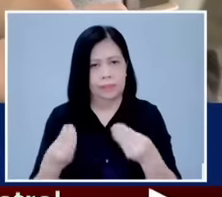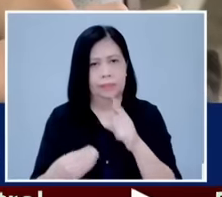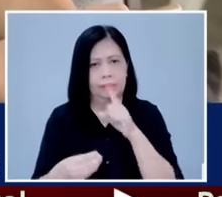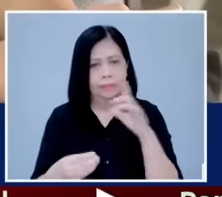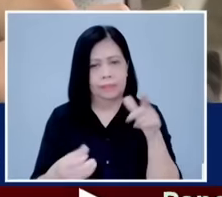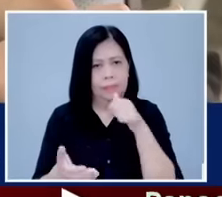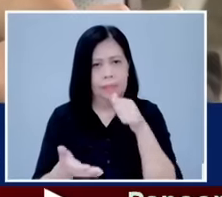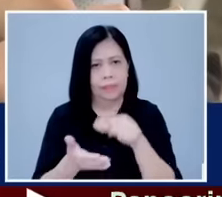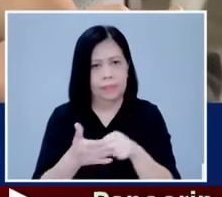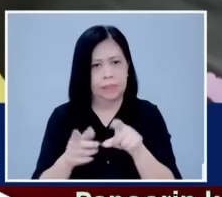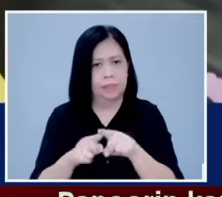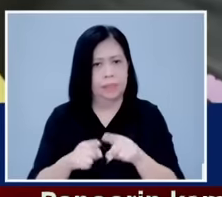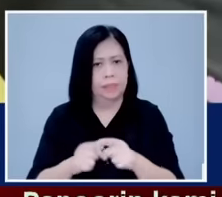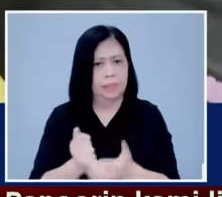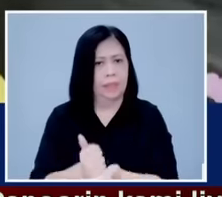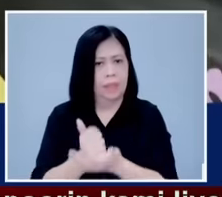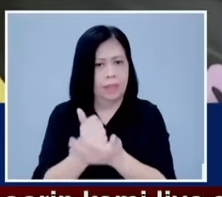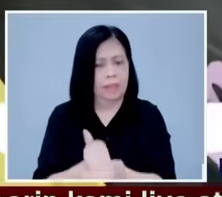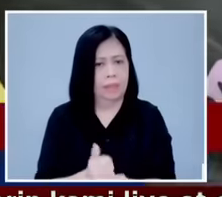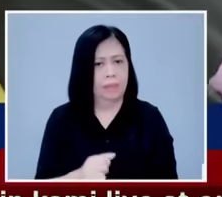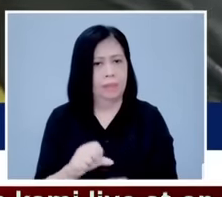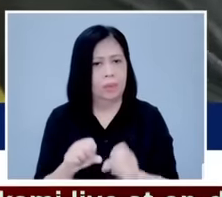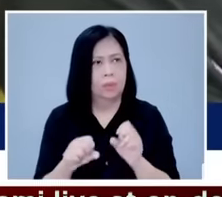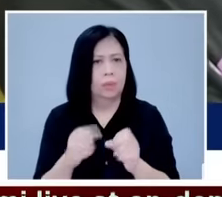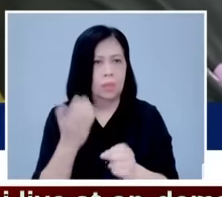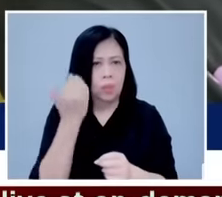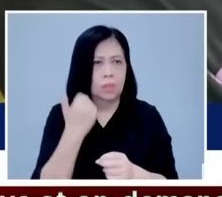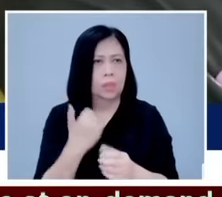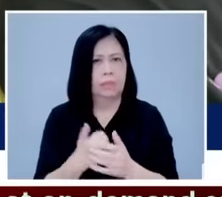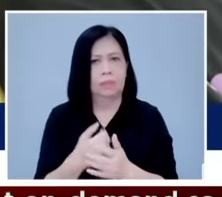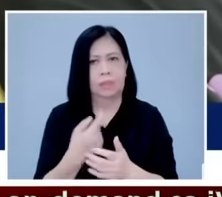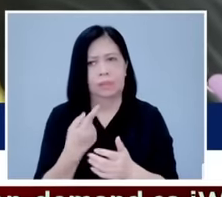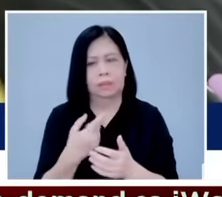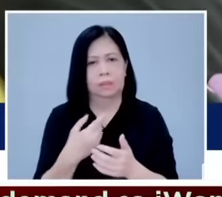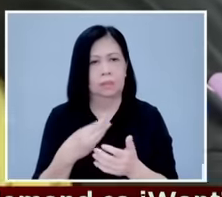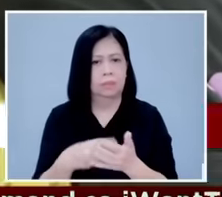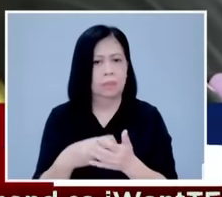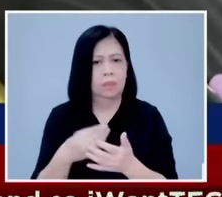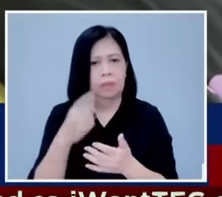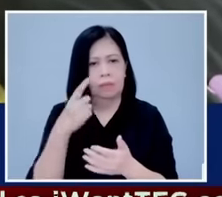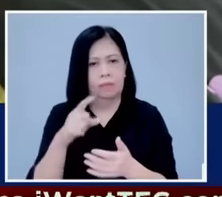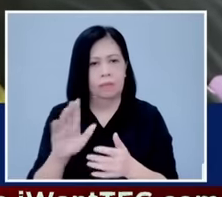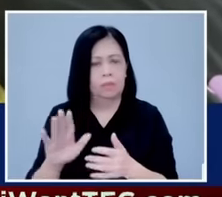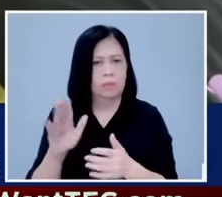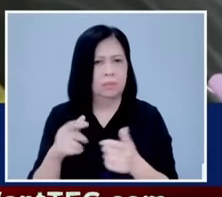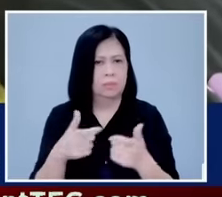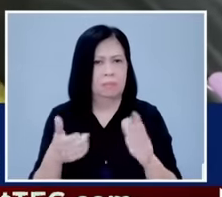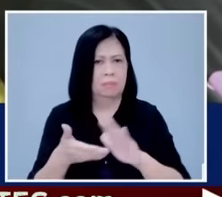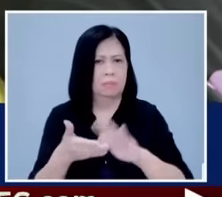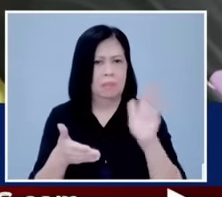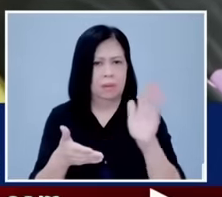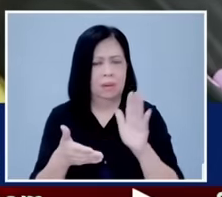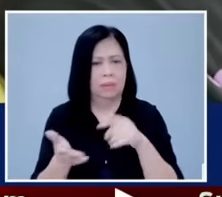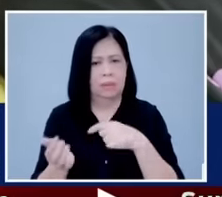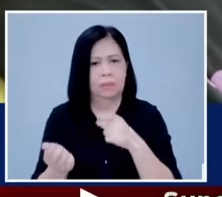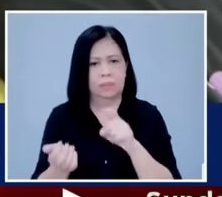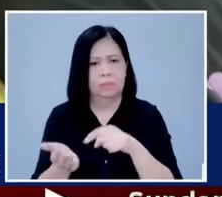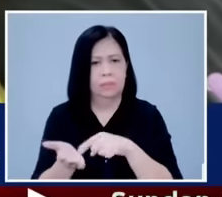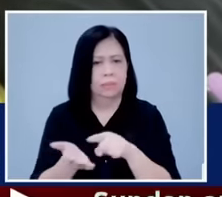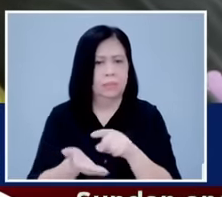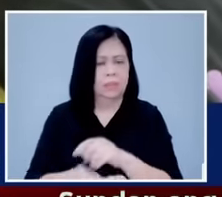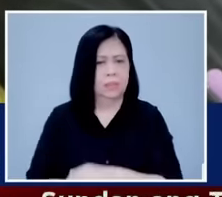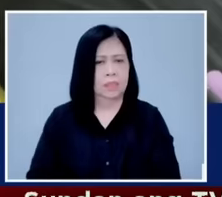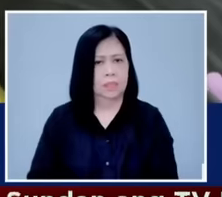letter bilang tulong. Kinapos kami ng para sa pang-discharge kasi malaki yung bills